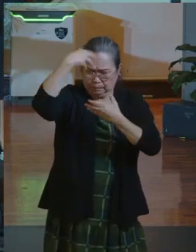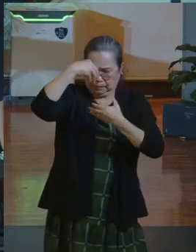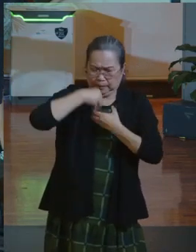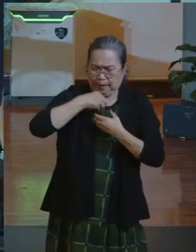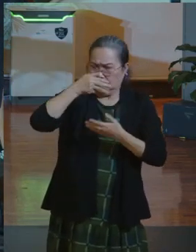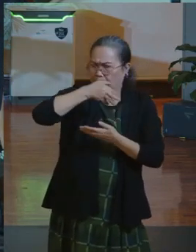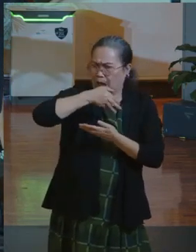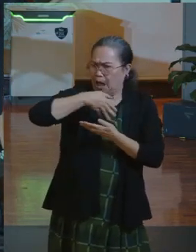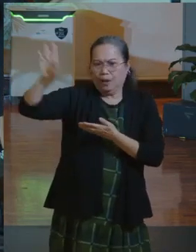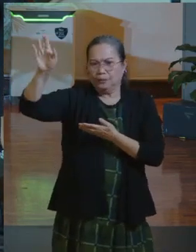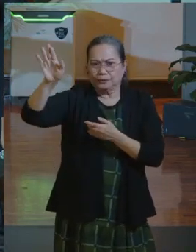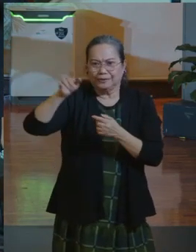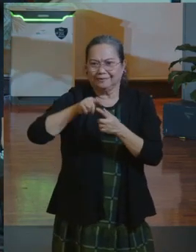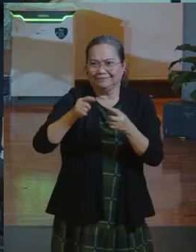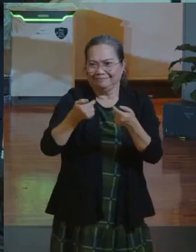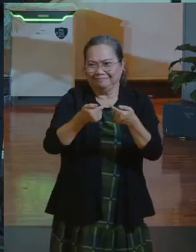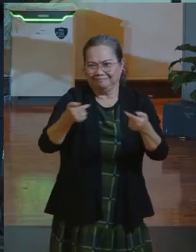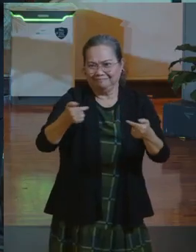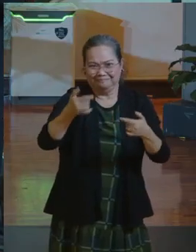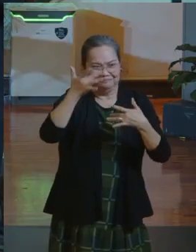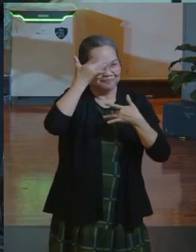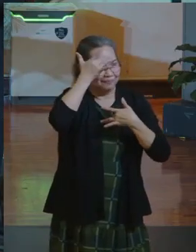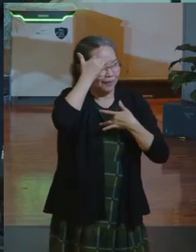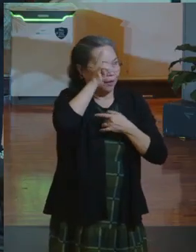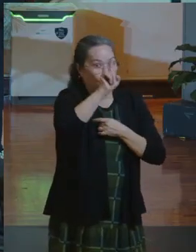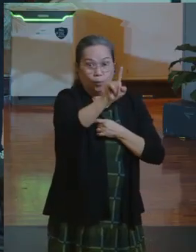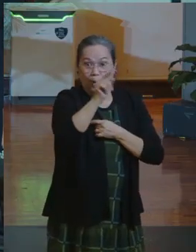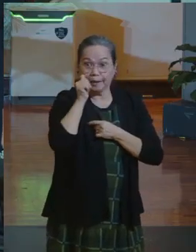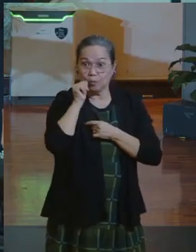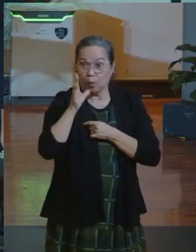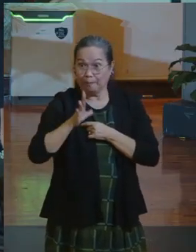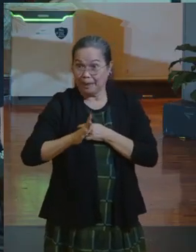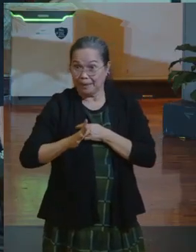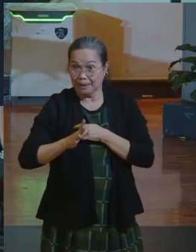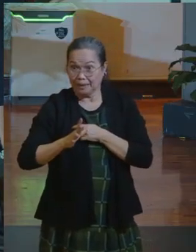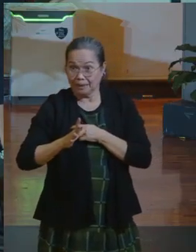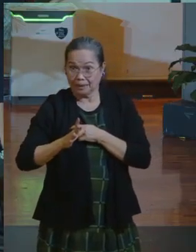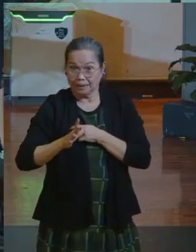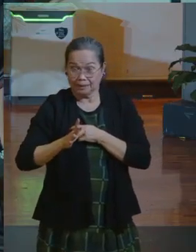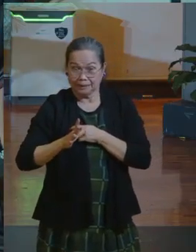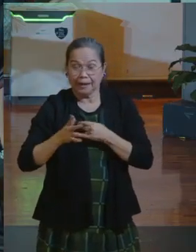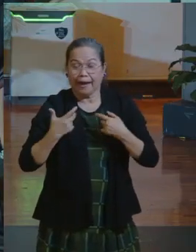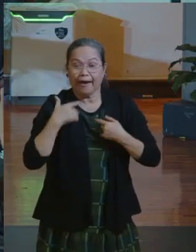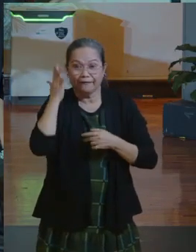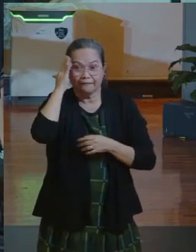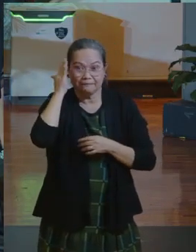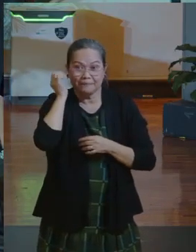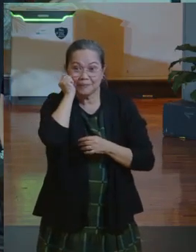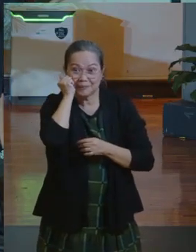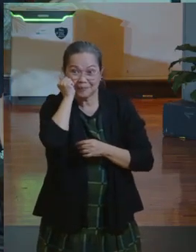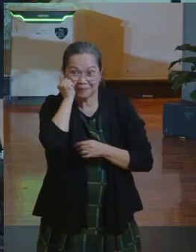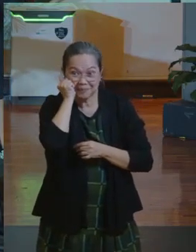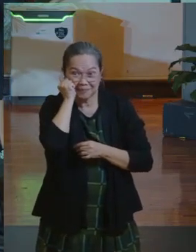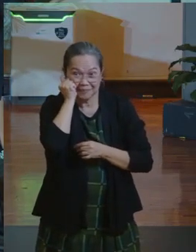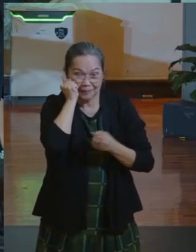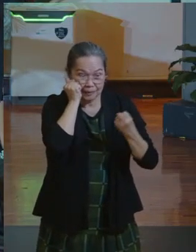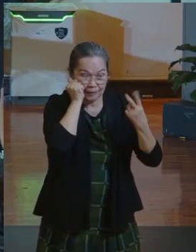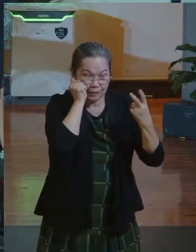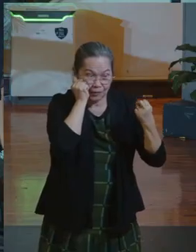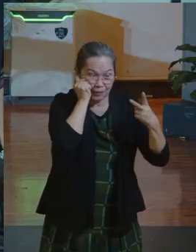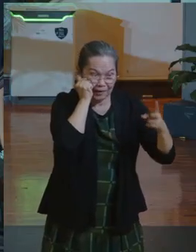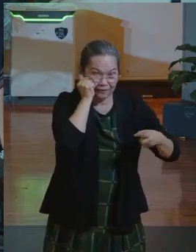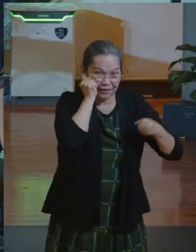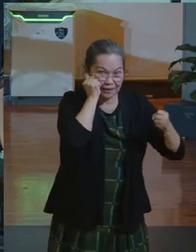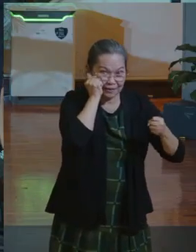sa sakit, isang babae na nadurugo ng 12